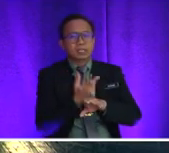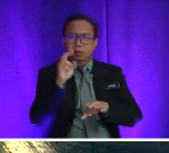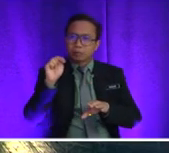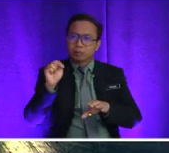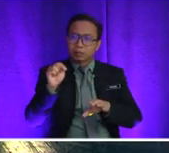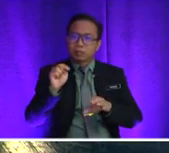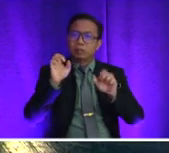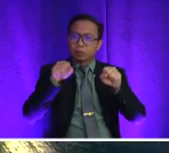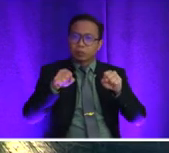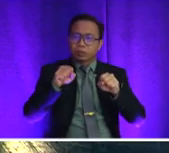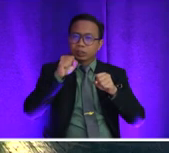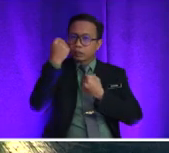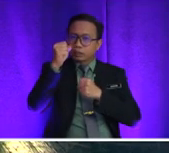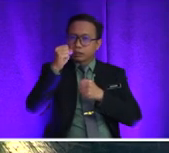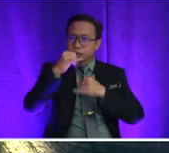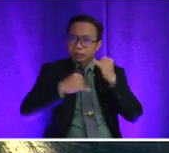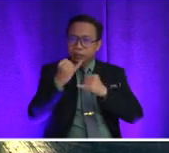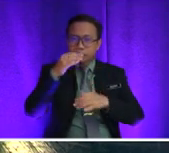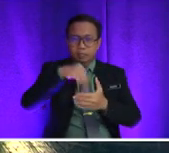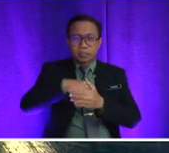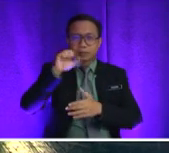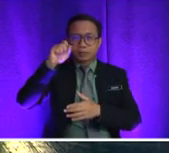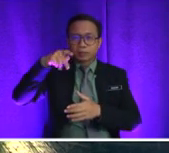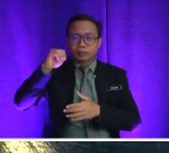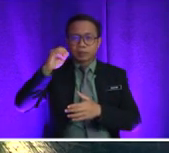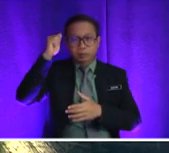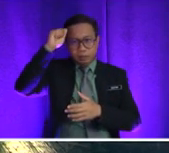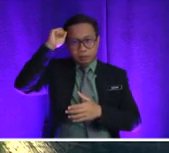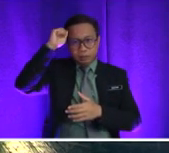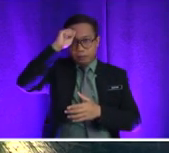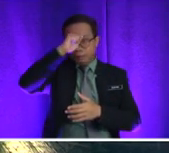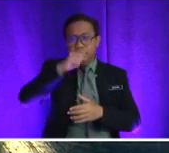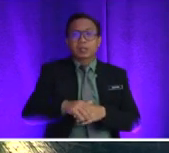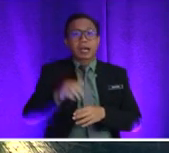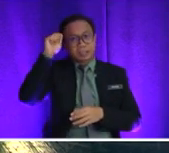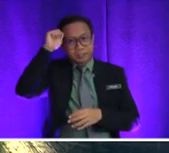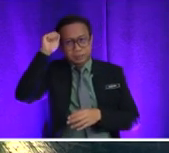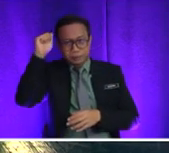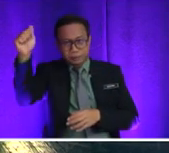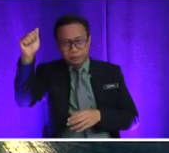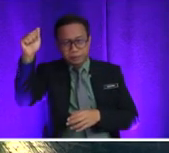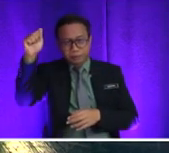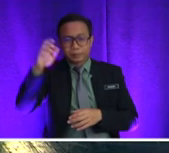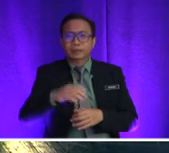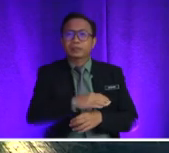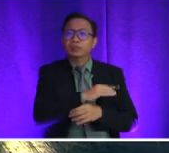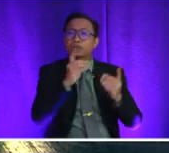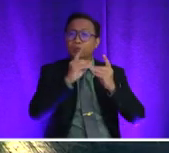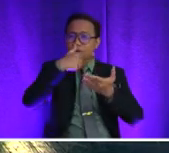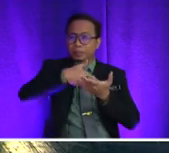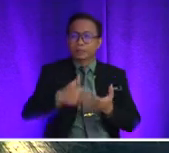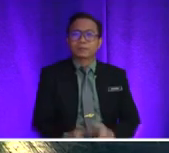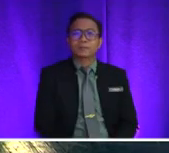dapat success di dalam SPM 2022 saya masuk psman mengundurkan diri Assalamualaikum warahmatullahi wabarakatuh jumpa